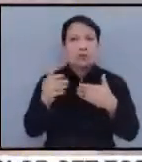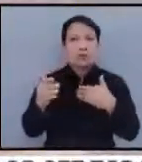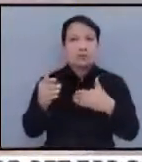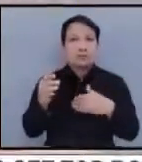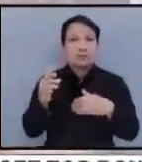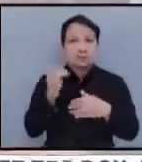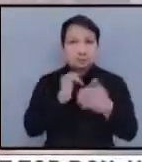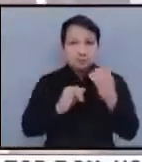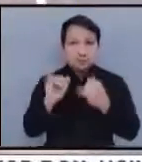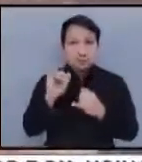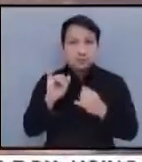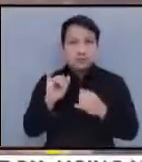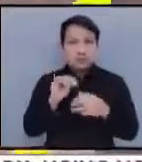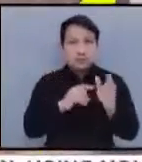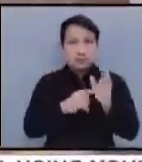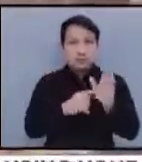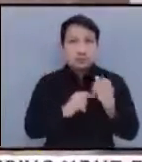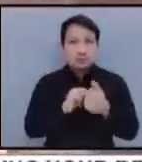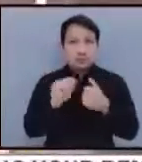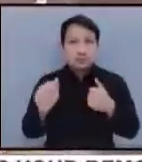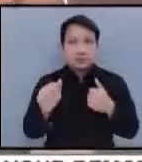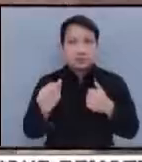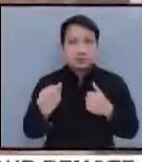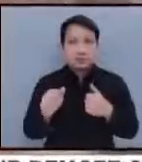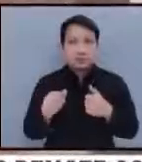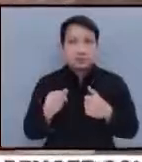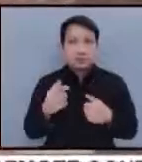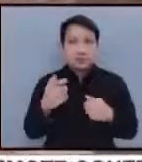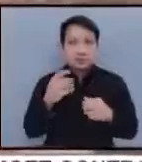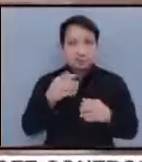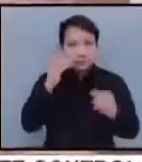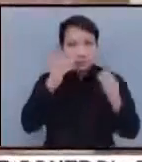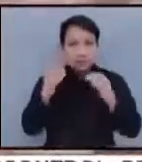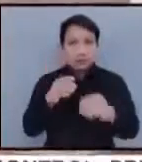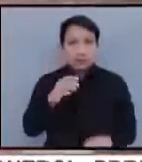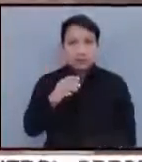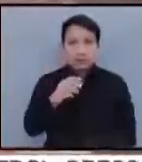na din ang layo ng narating ng content ni Niana.